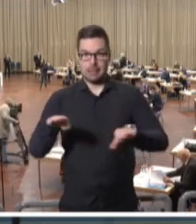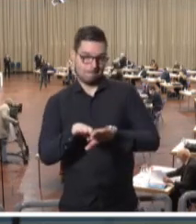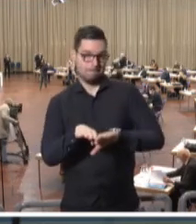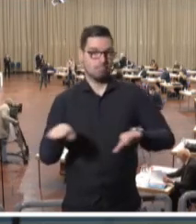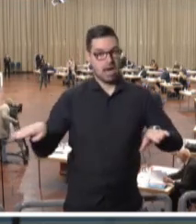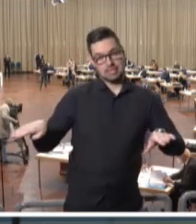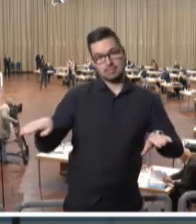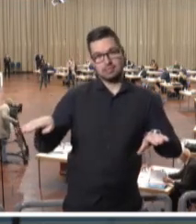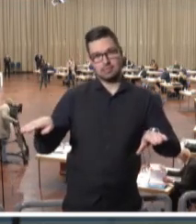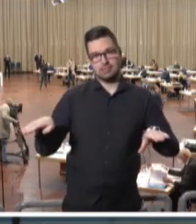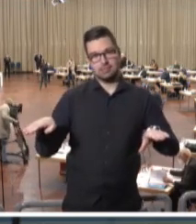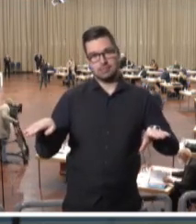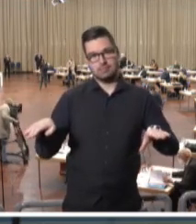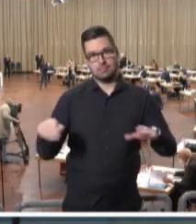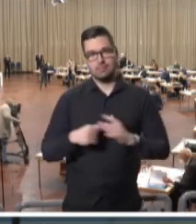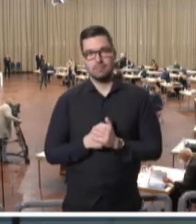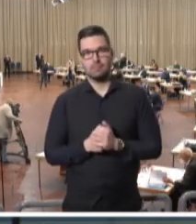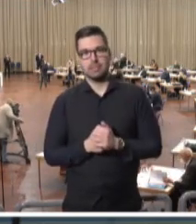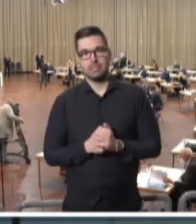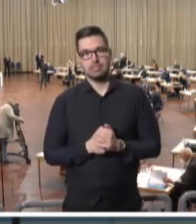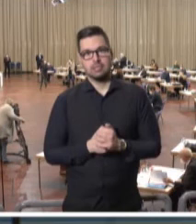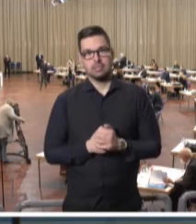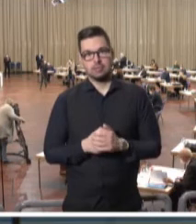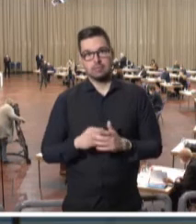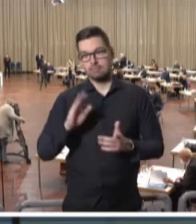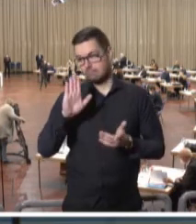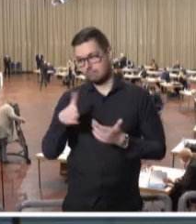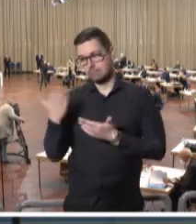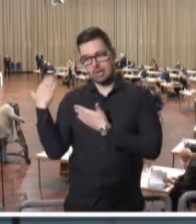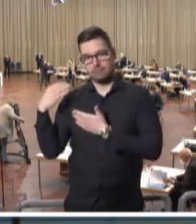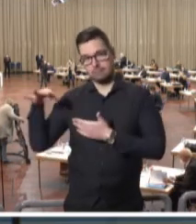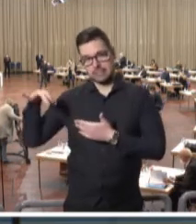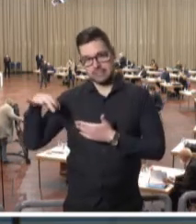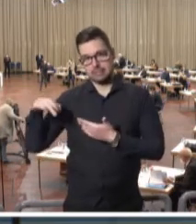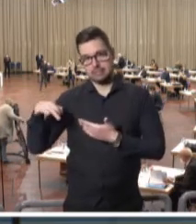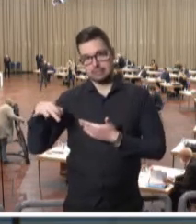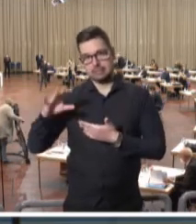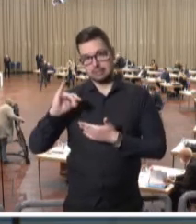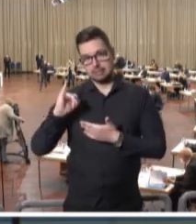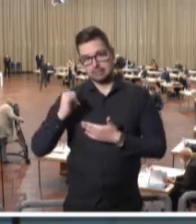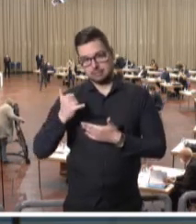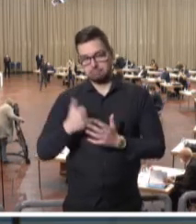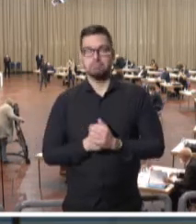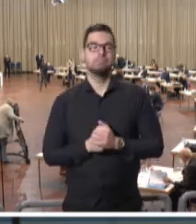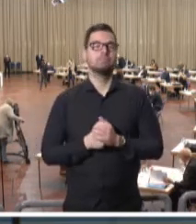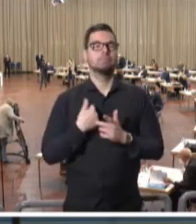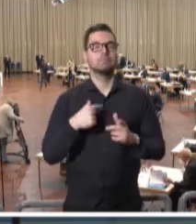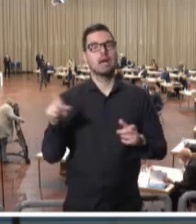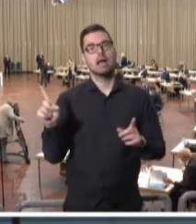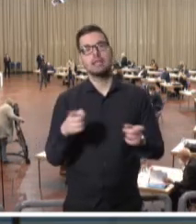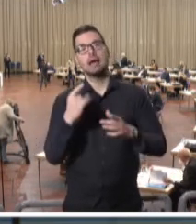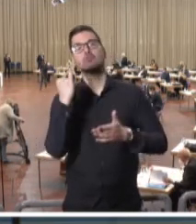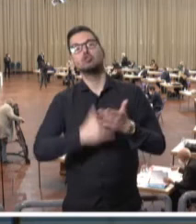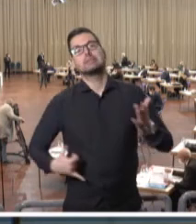Rede geführt wurde. Ich will das nur an einer Stelle mit Erlaubnis des Präsidenten kurz zitieren. Es heißt in diesem Lied am